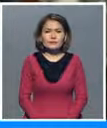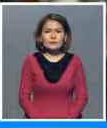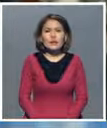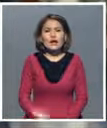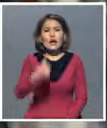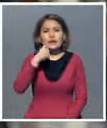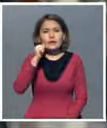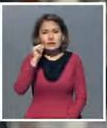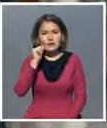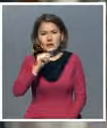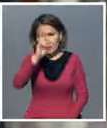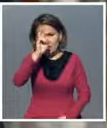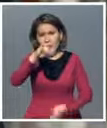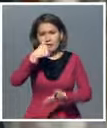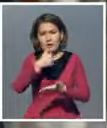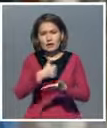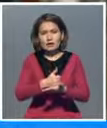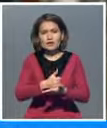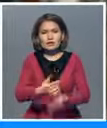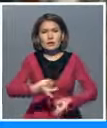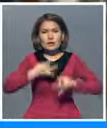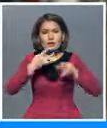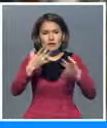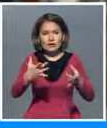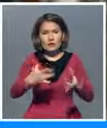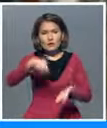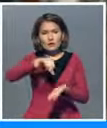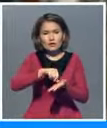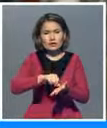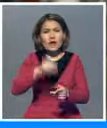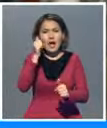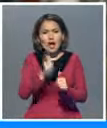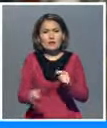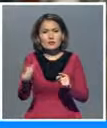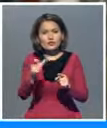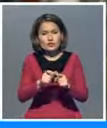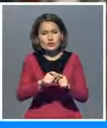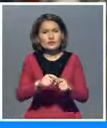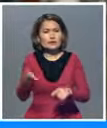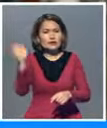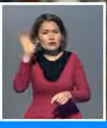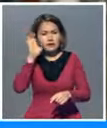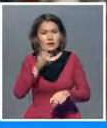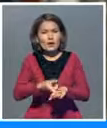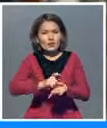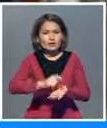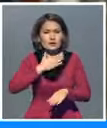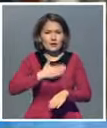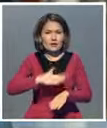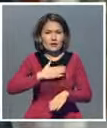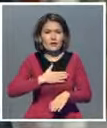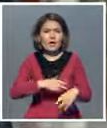Кешегі салтанат шарада мен президентіміздің сөзін тыңдап ерекше әсер алдым. Әр сөзінің түбінде терең ой, озық идея жатыр. Ең бастысы, ел үшін